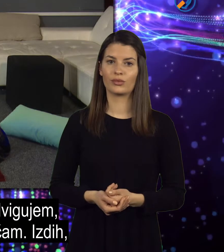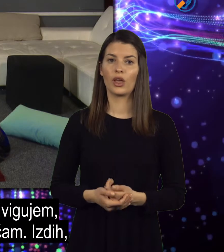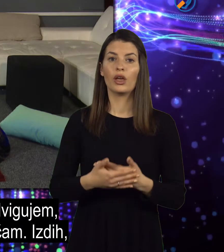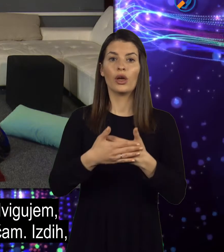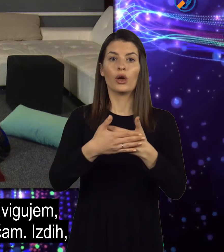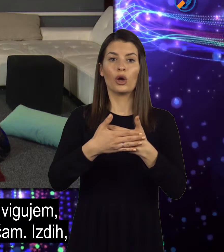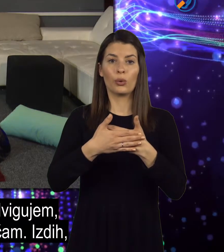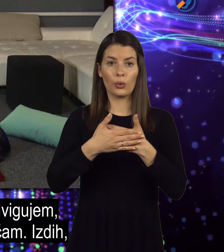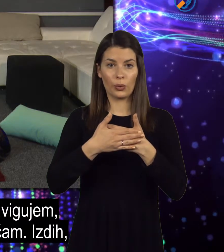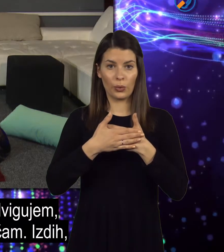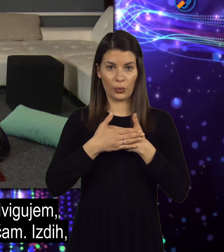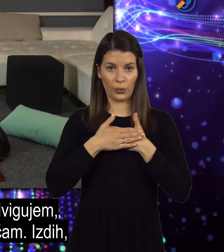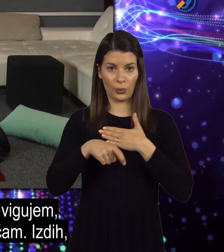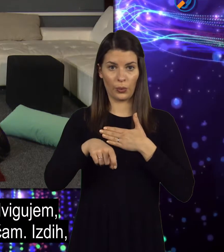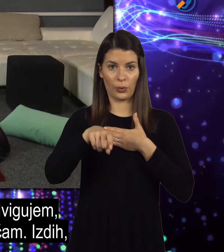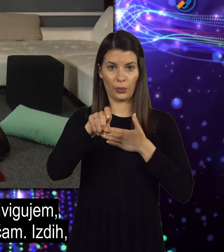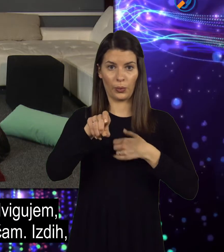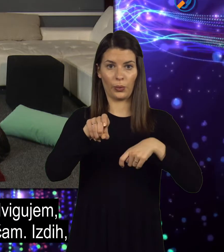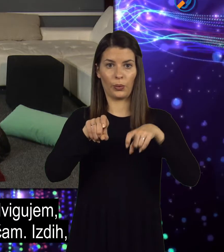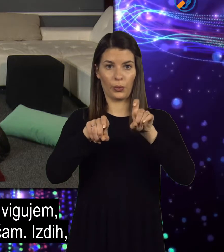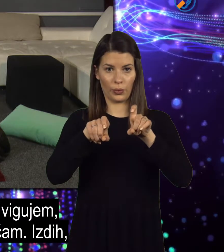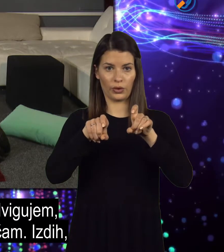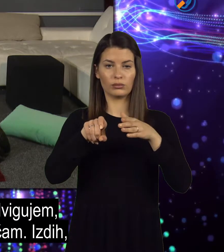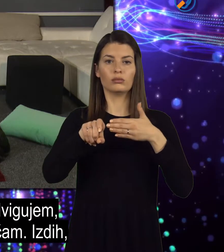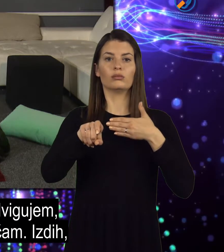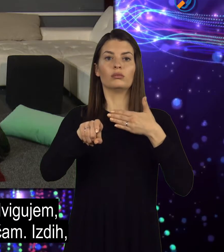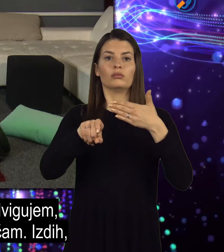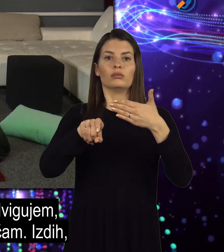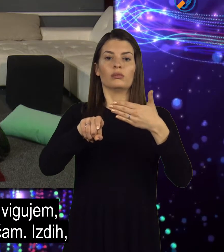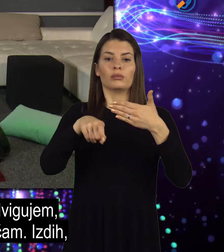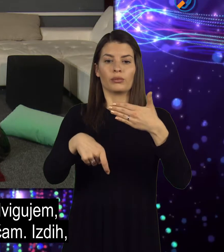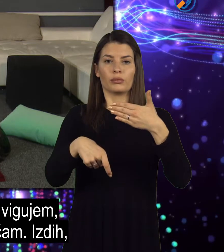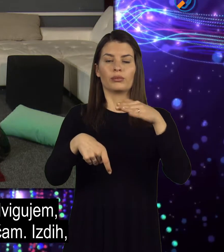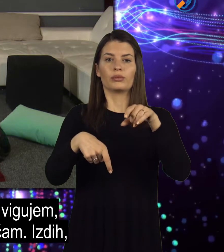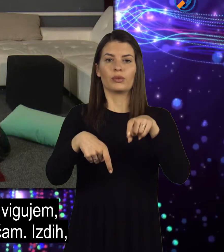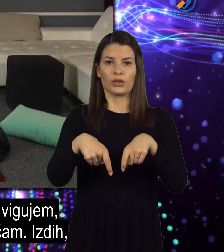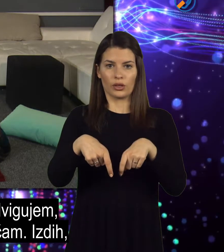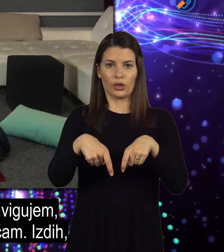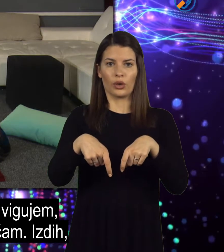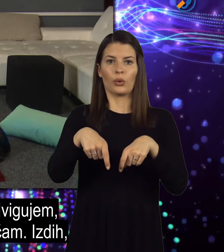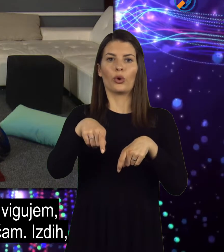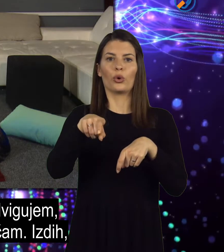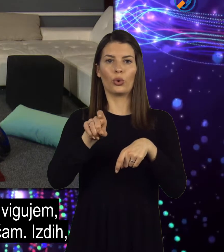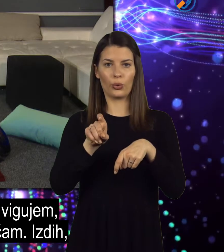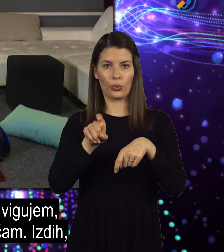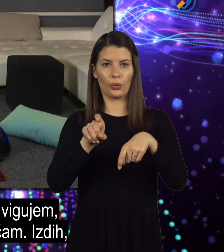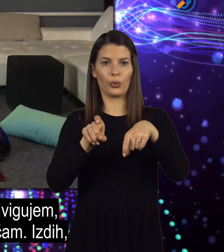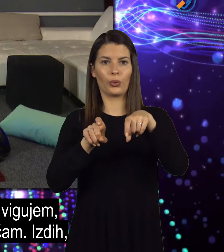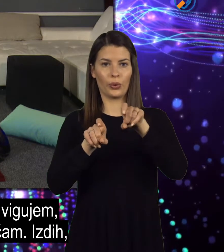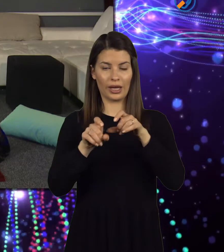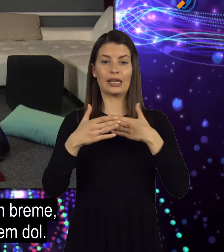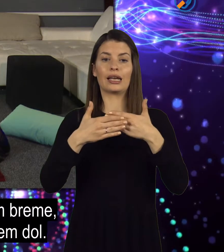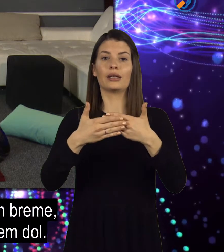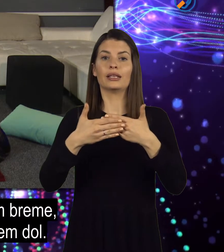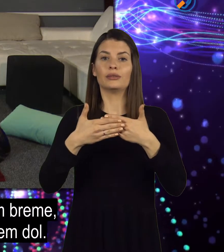Torej, ko izdihujem, ko dvigujem in vdih, ko spuščam. Torej,